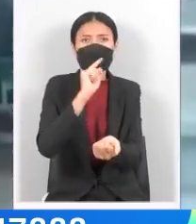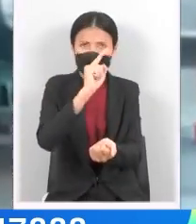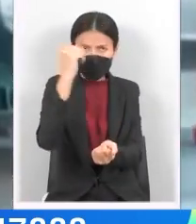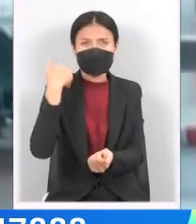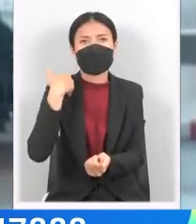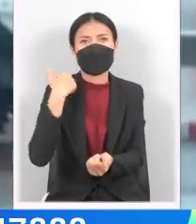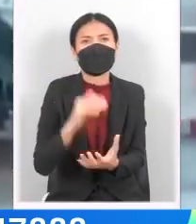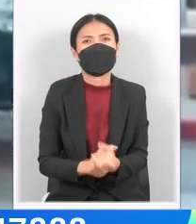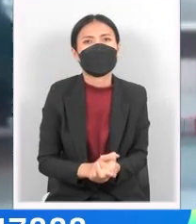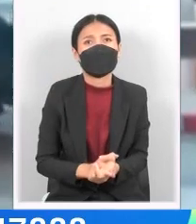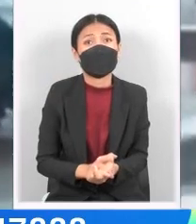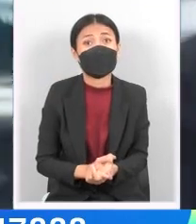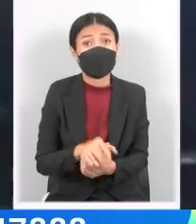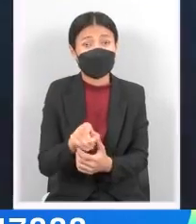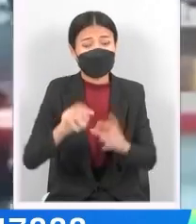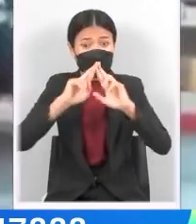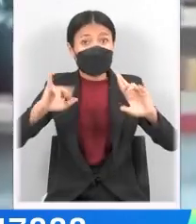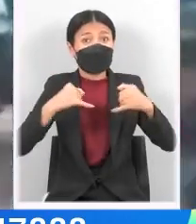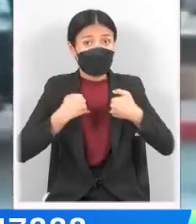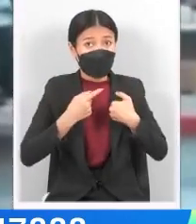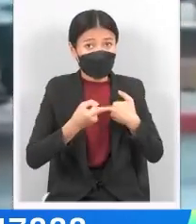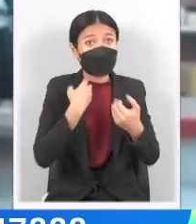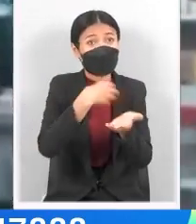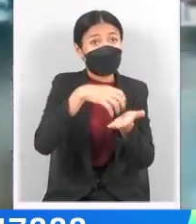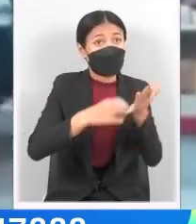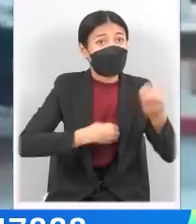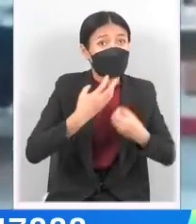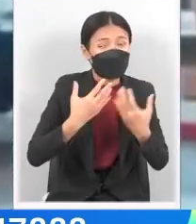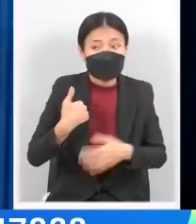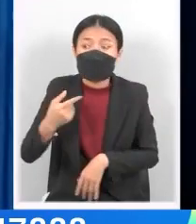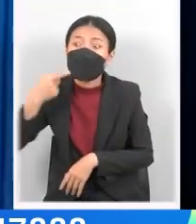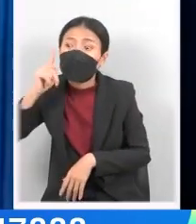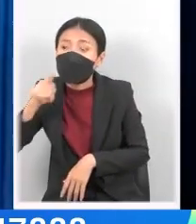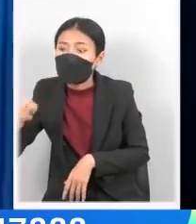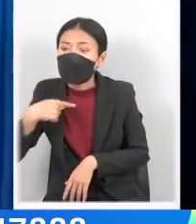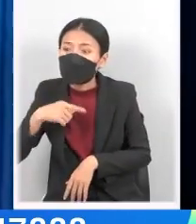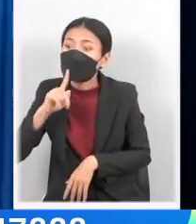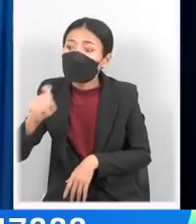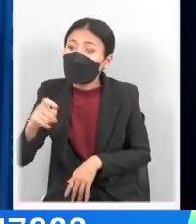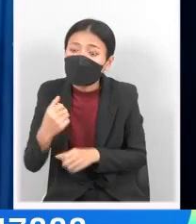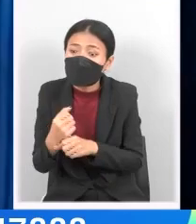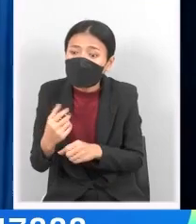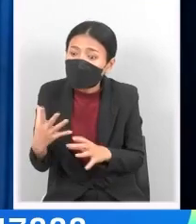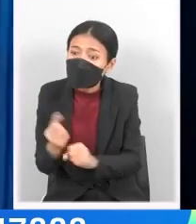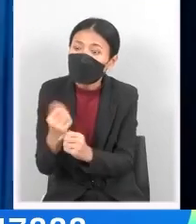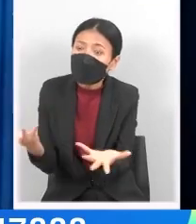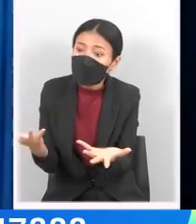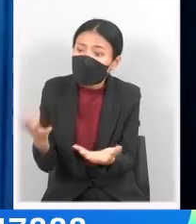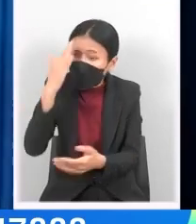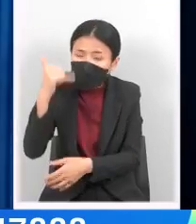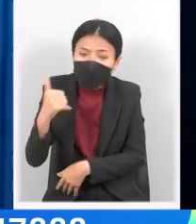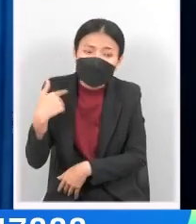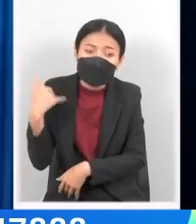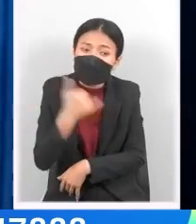อันนี้เป็นมุมของทางเจ้าของร้านนะครับอยากฟังมุมของคุณป้าเหมือนกันนะฮะว่าตกลงคุณป้ามันเกิดอะไรขึ้นทำไมคุณป้ามาห